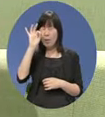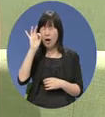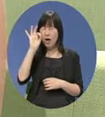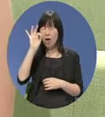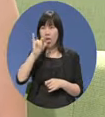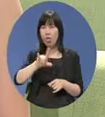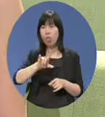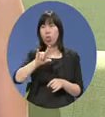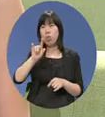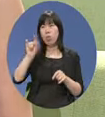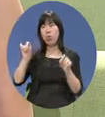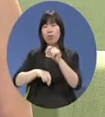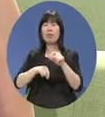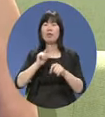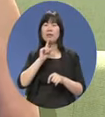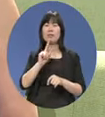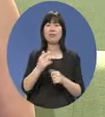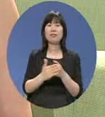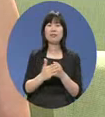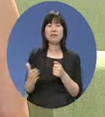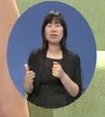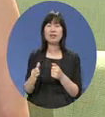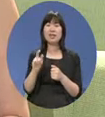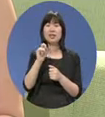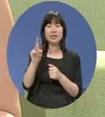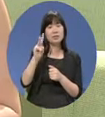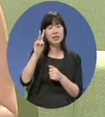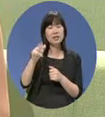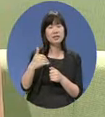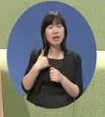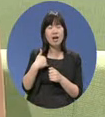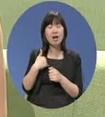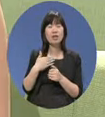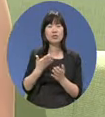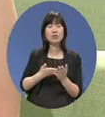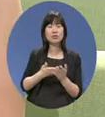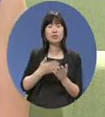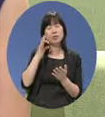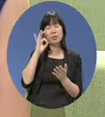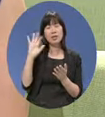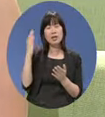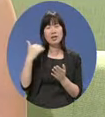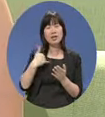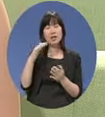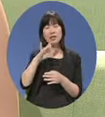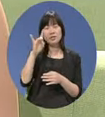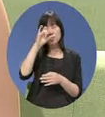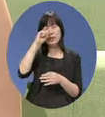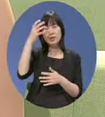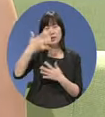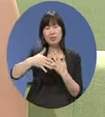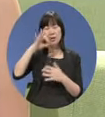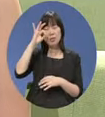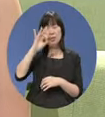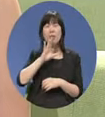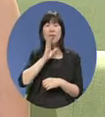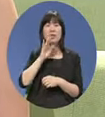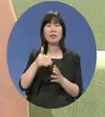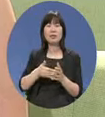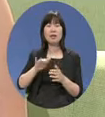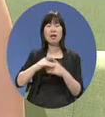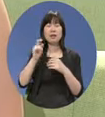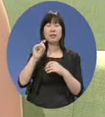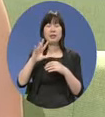한 시간이에요. 예, 그래서 그렇다고 뭐 텔레비전을 나름 뉴스도 봐야 되고 내가 가끔은 좋아하는 드라마도 봐야 되는데 그거를